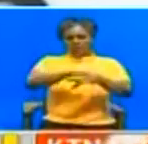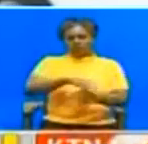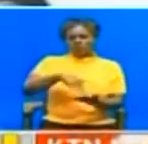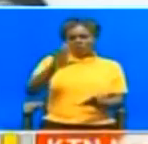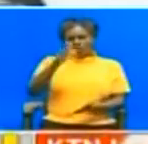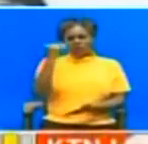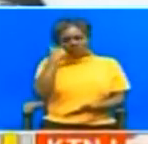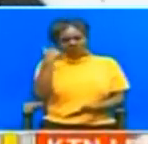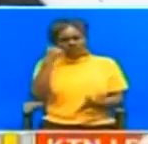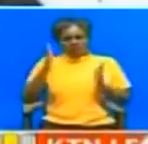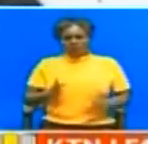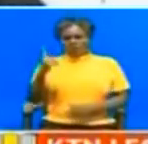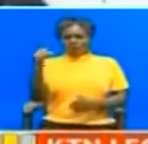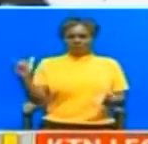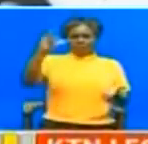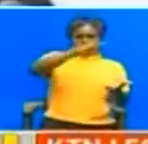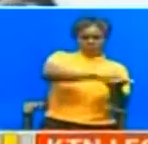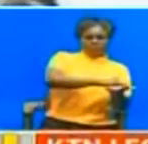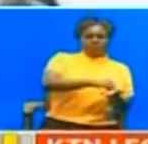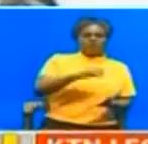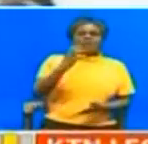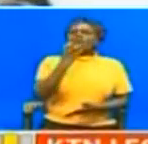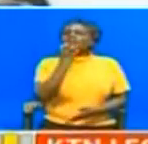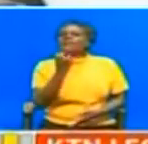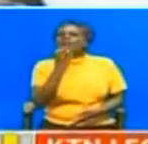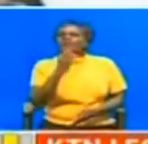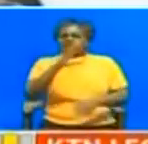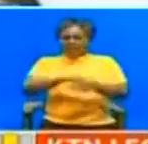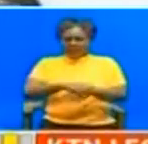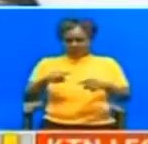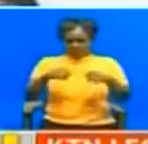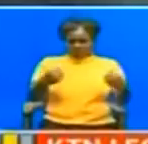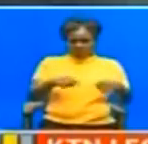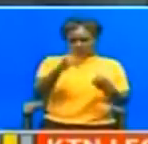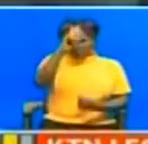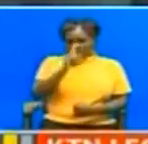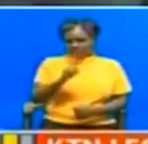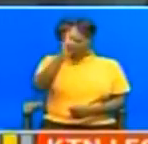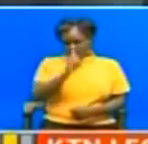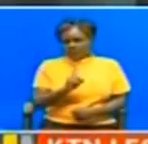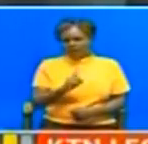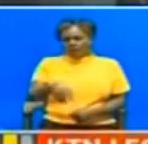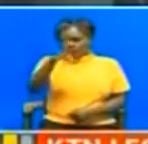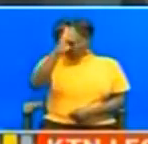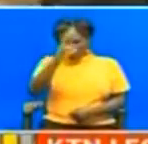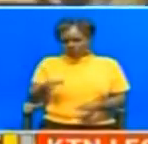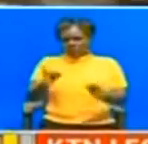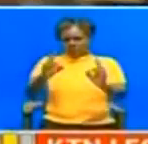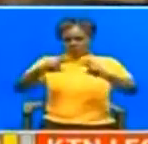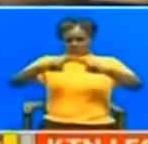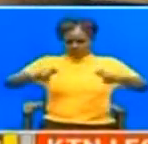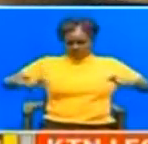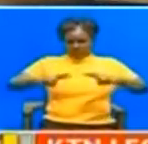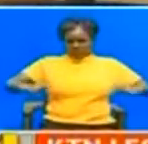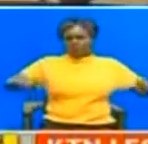Mtu mmoja amesafirishwa katika hospitali kuu ya Kenyatta baada ya kupata majeraha mabaya zaidi ya risasi. Maafisa wa polisi wameanzisha msako